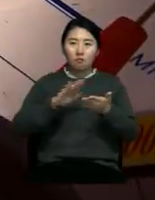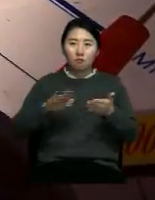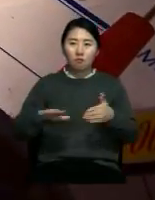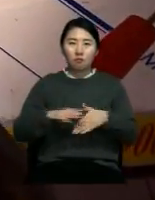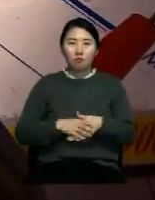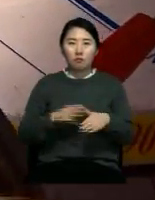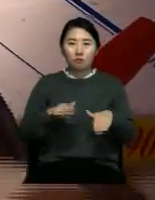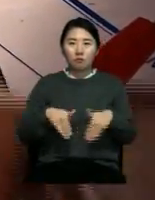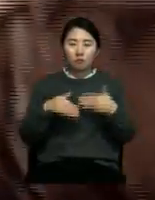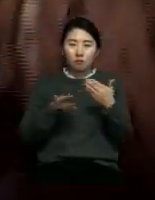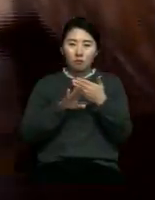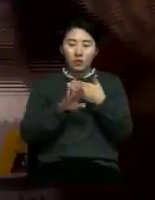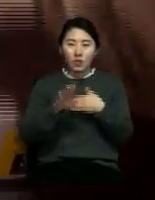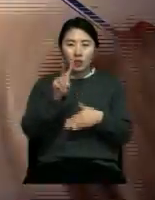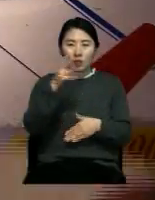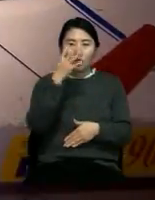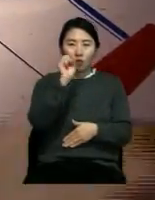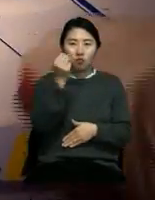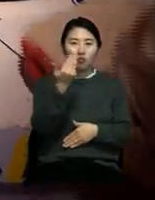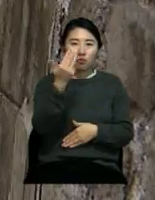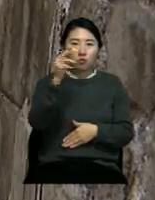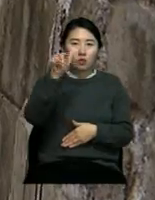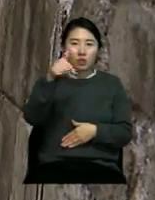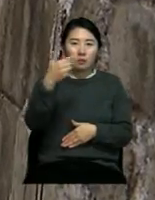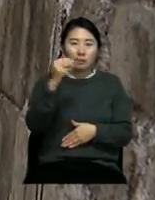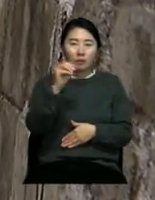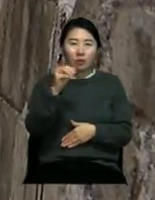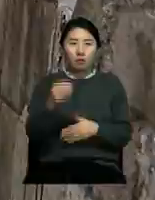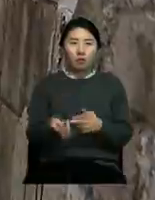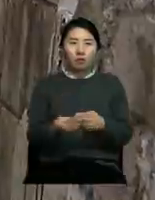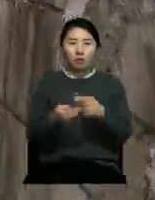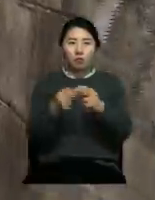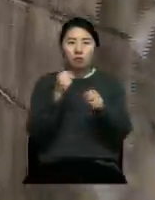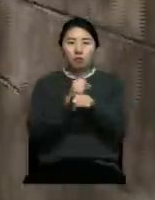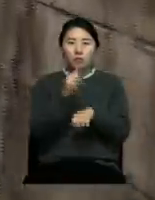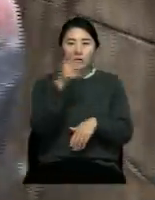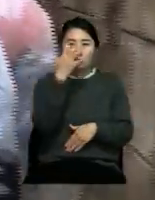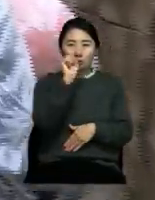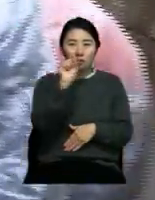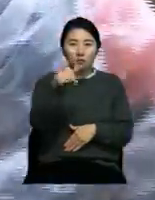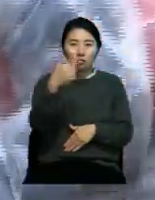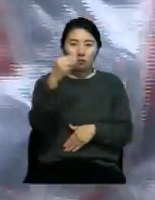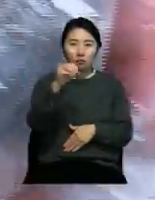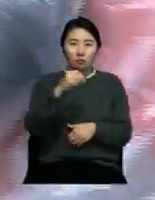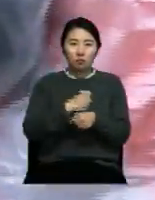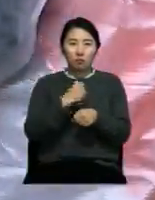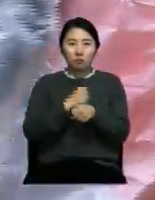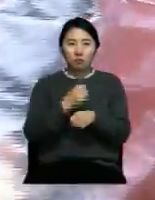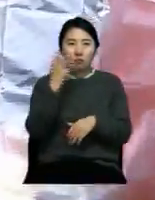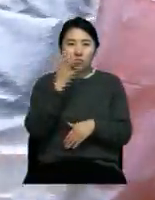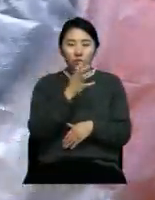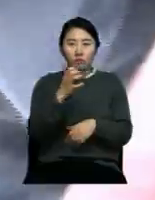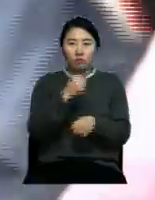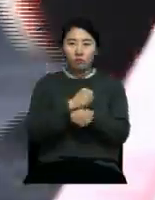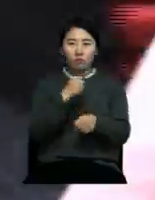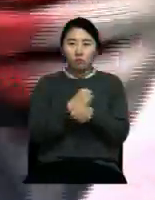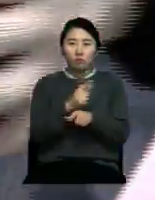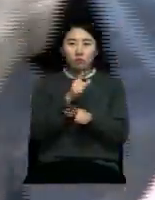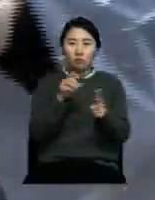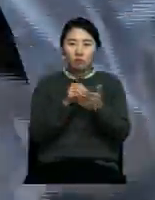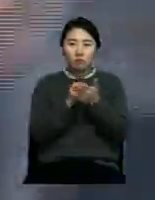따사로움은 이외에도 2억 9,200만 원을 모금했고 1억 600만 원 상당의 후원 물품을